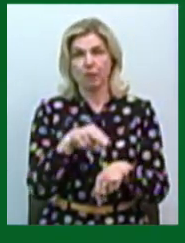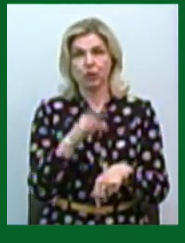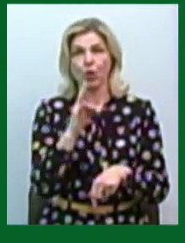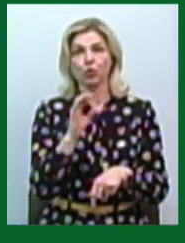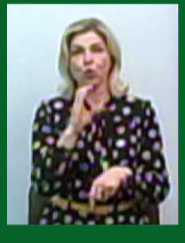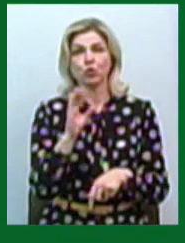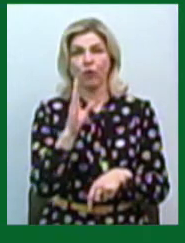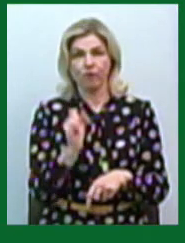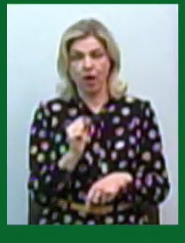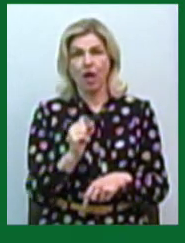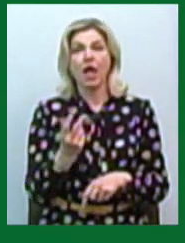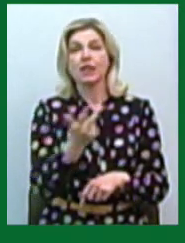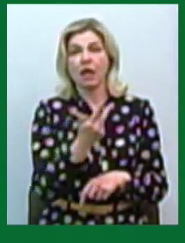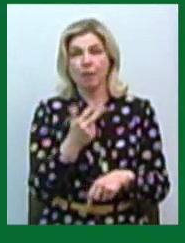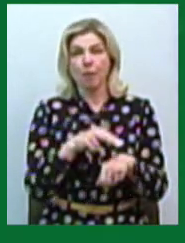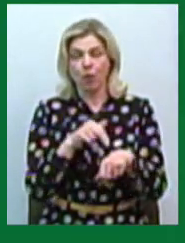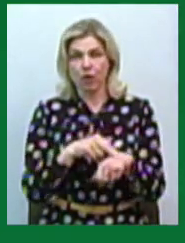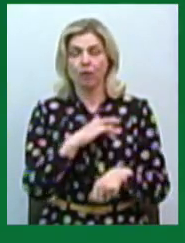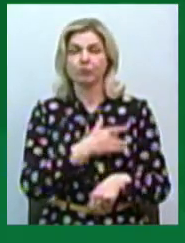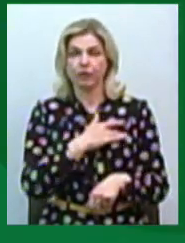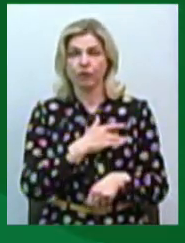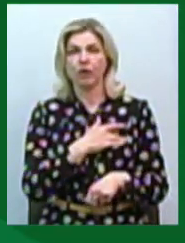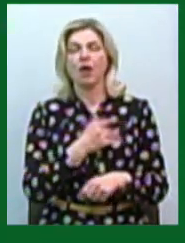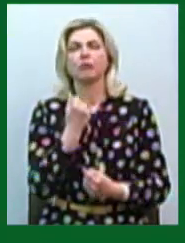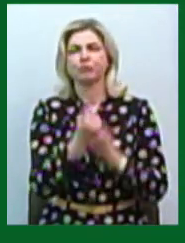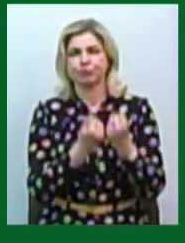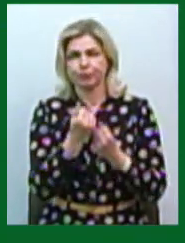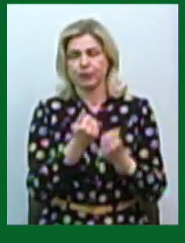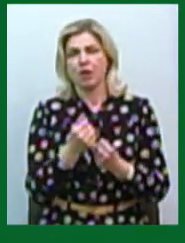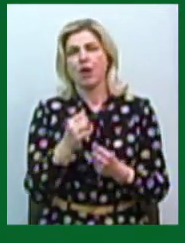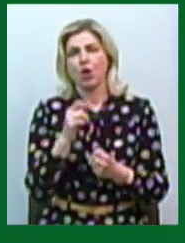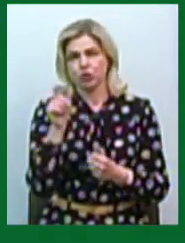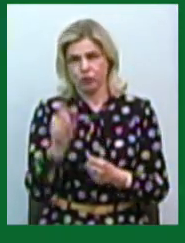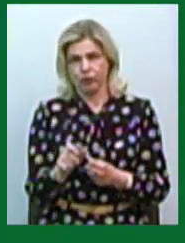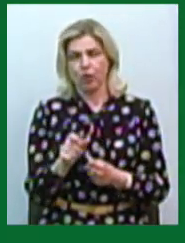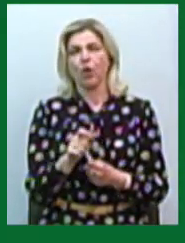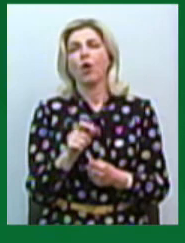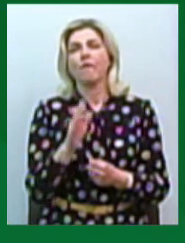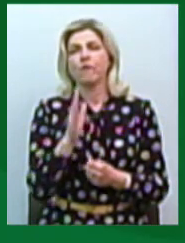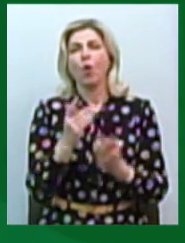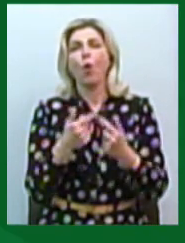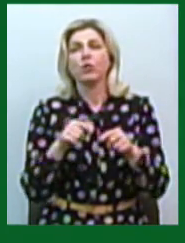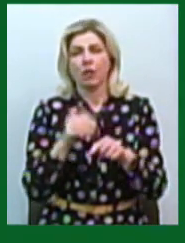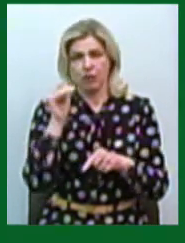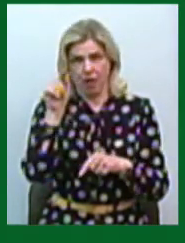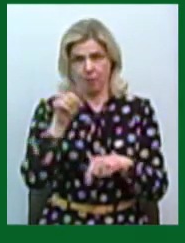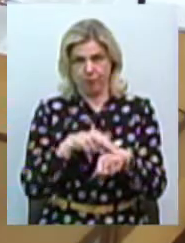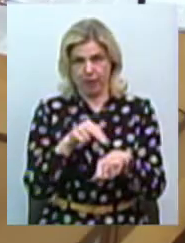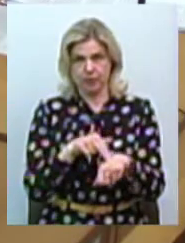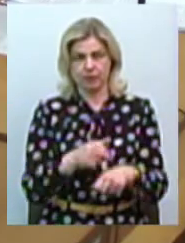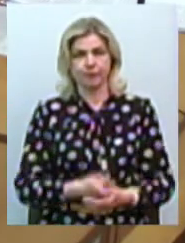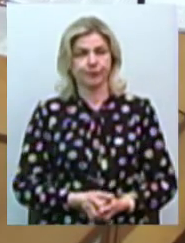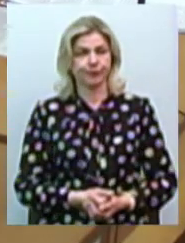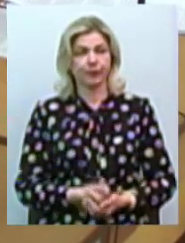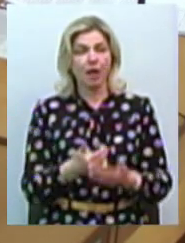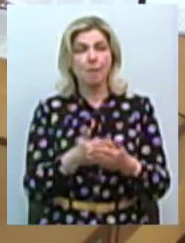ще 3 поліцейськими підозрюють у нанесенні тілесних ушкоджень громадянину у відділі поліції.